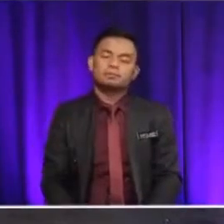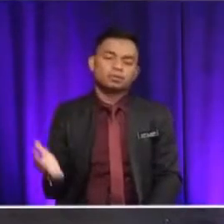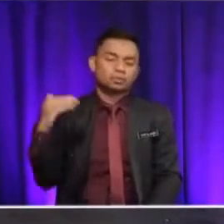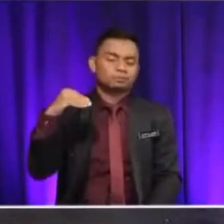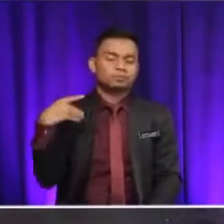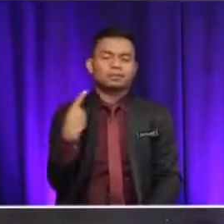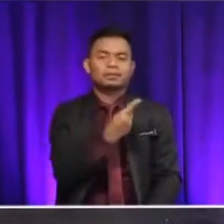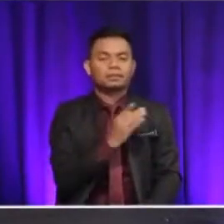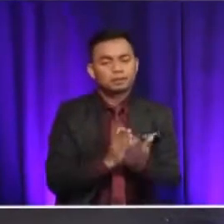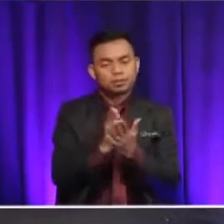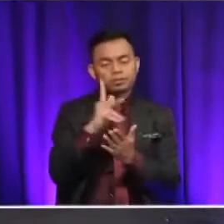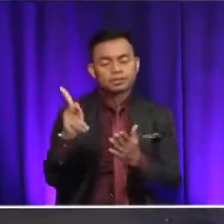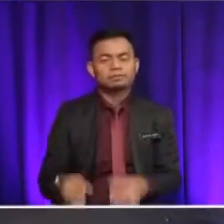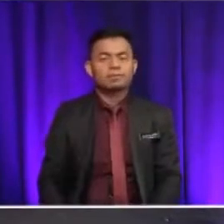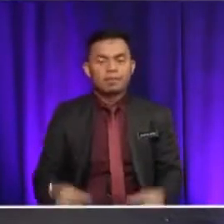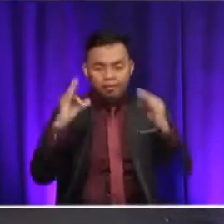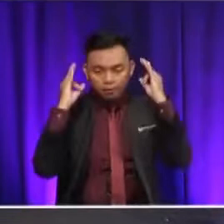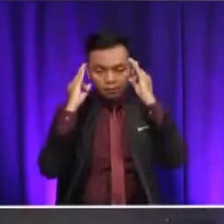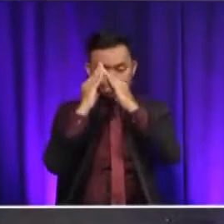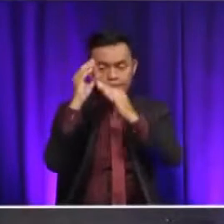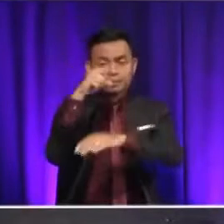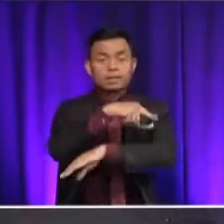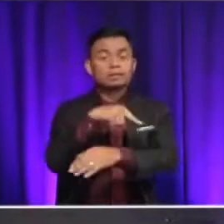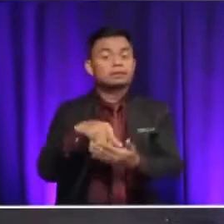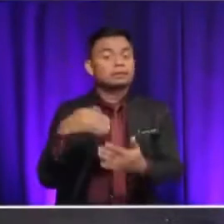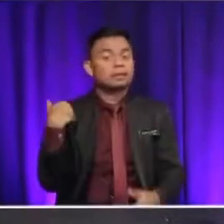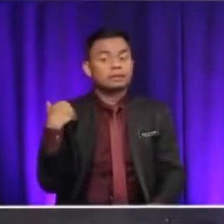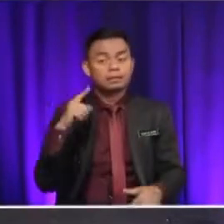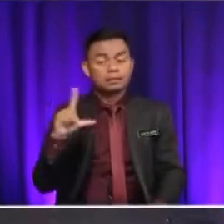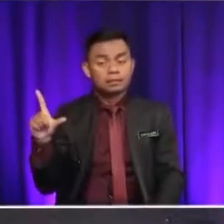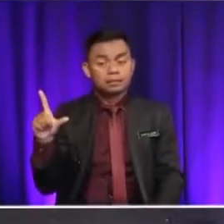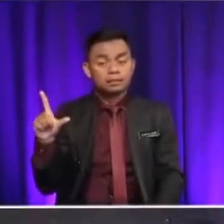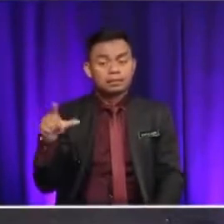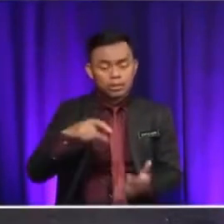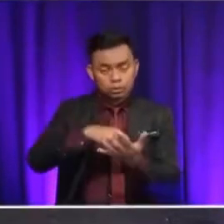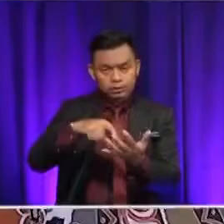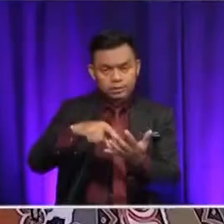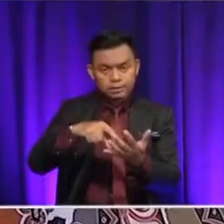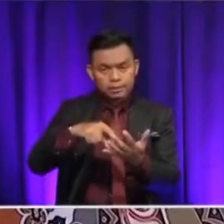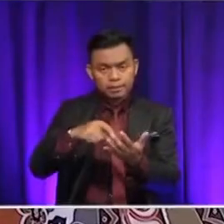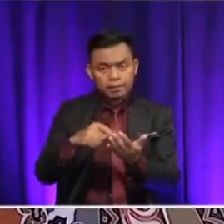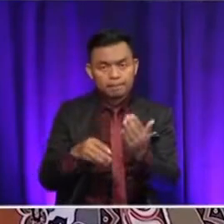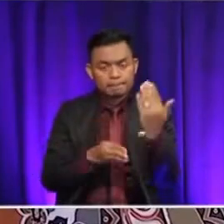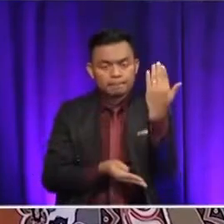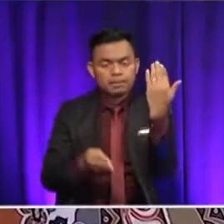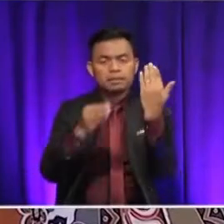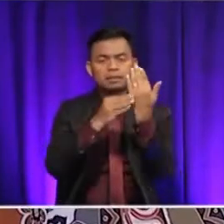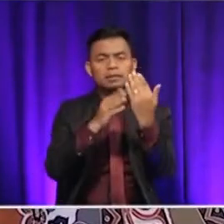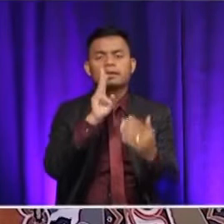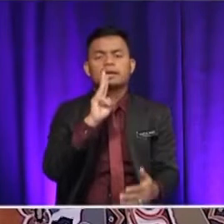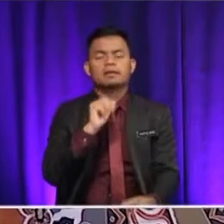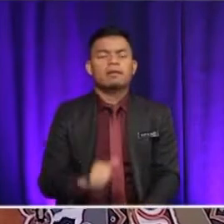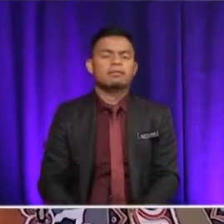Okey, fokus cikgu hari ini adalah lukisan bekalan air. Okey, dalam lukisan bekalan air ini,